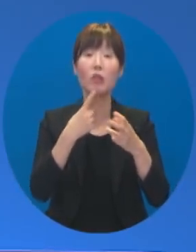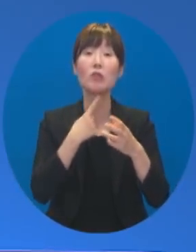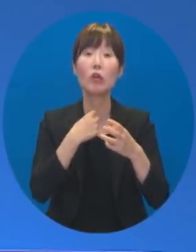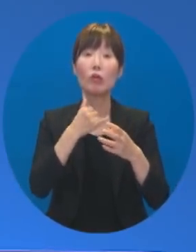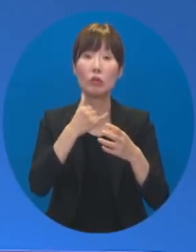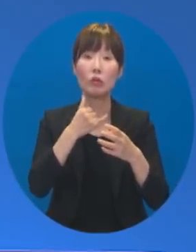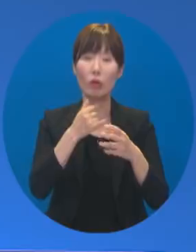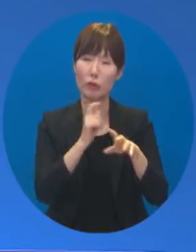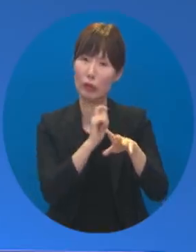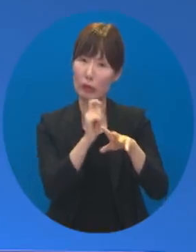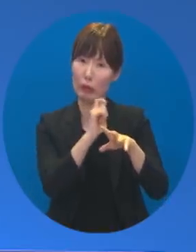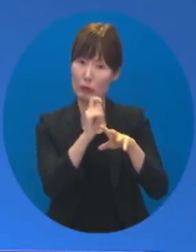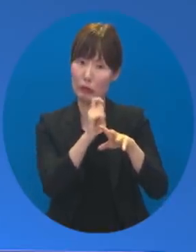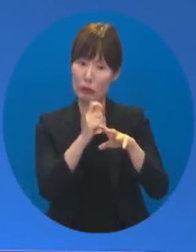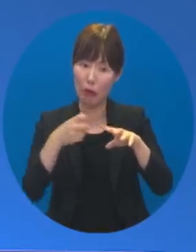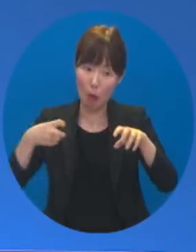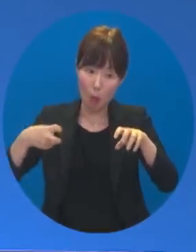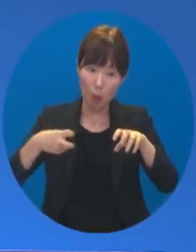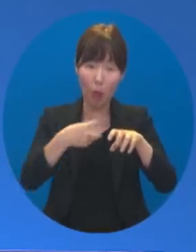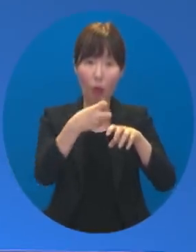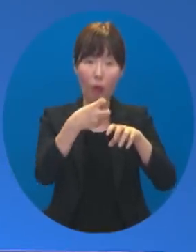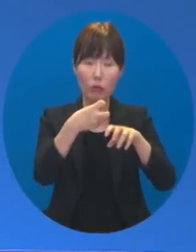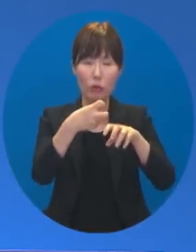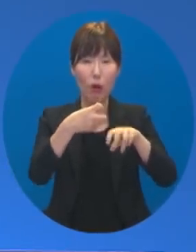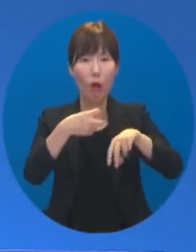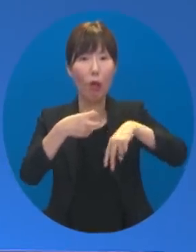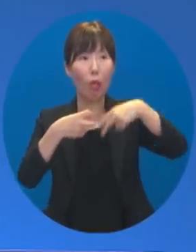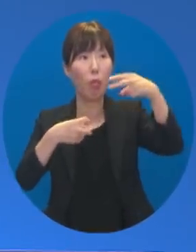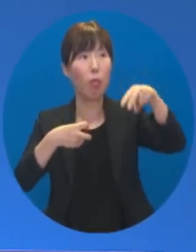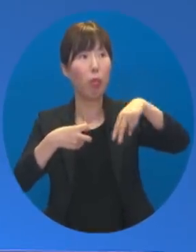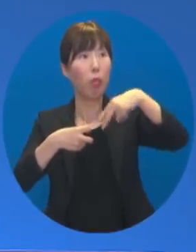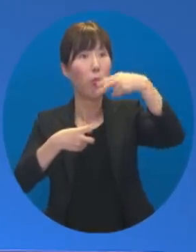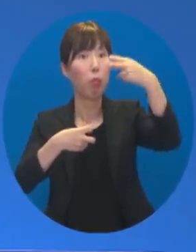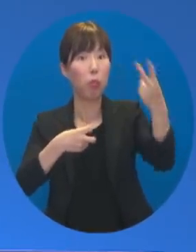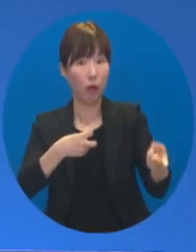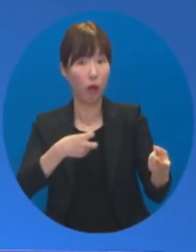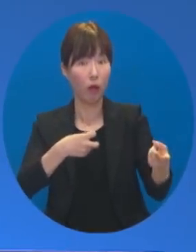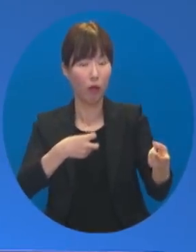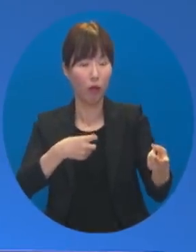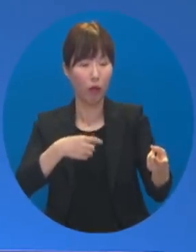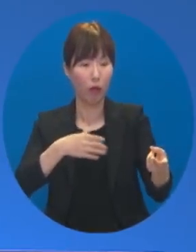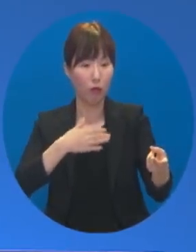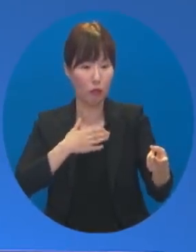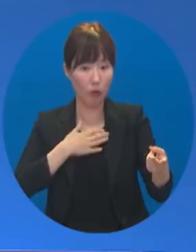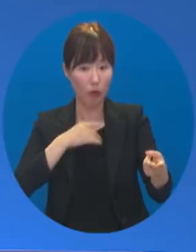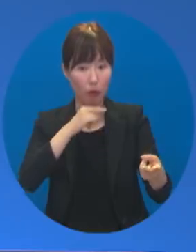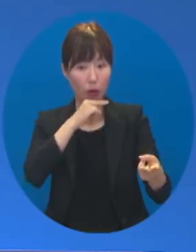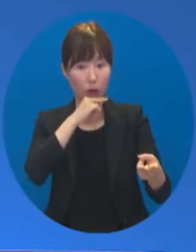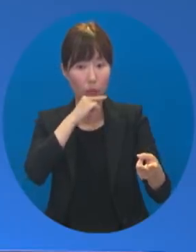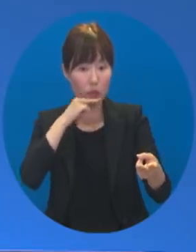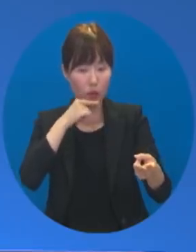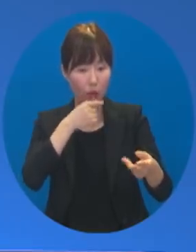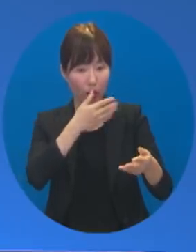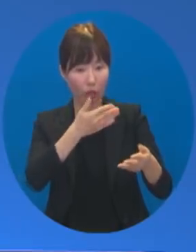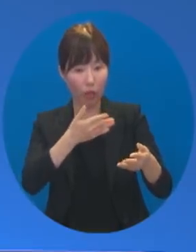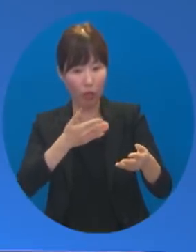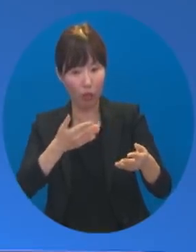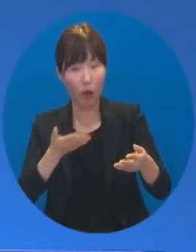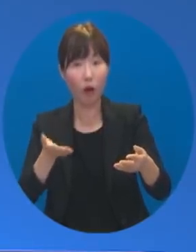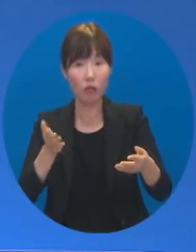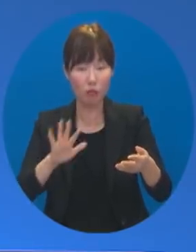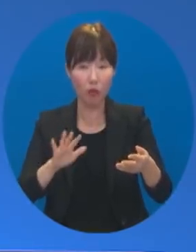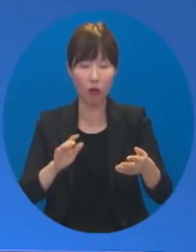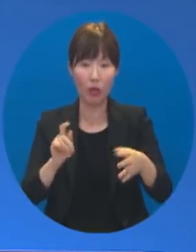부딪혀서 날아갔거든요. 날아가서 툭 떨어졌는데 분명히 옆에 이렇게 피가 나고 있는데도 그 택시 운전기사분께서